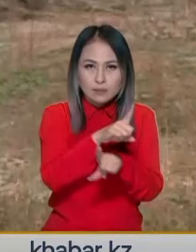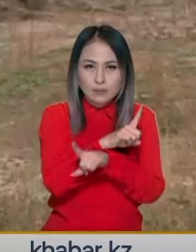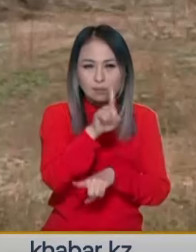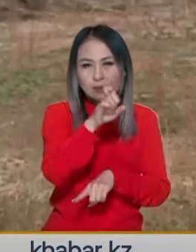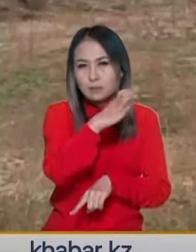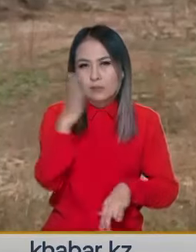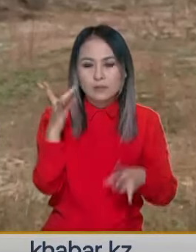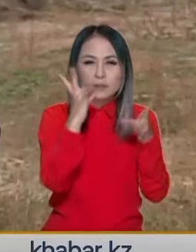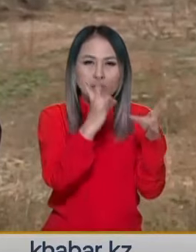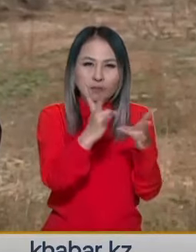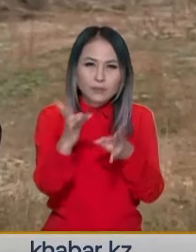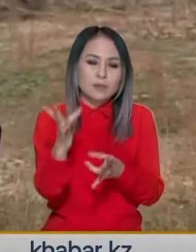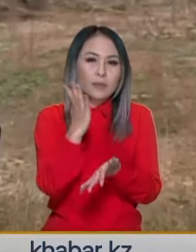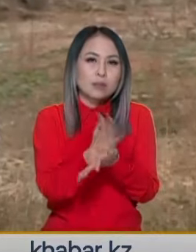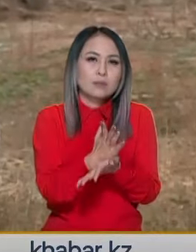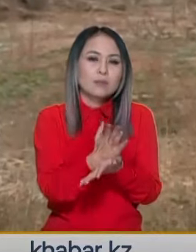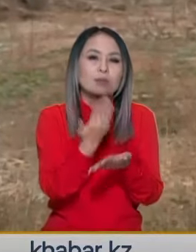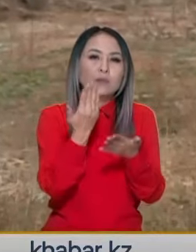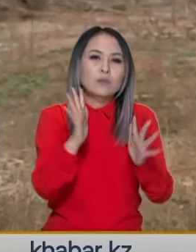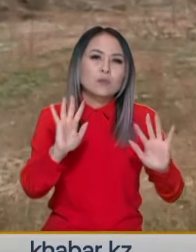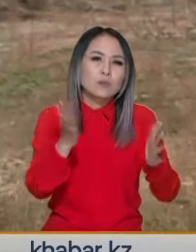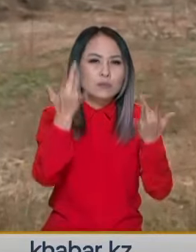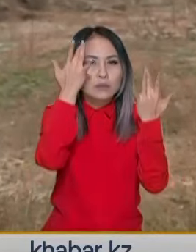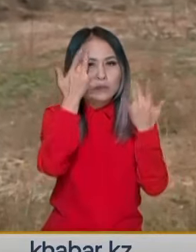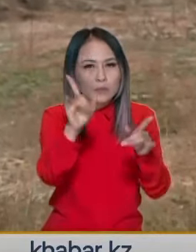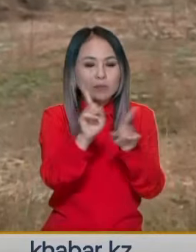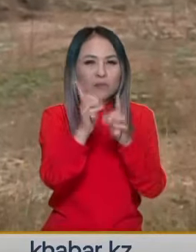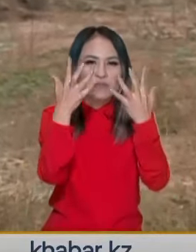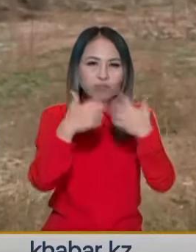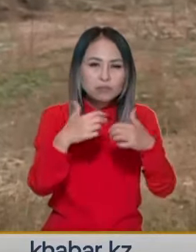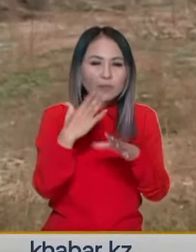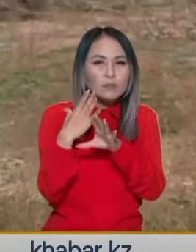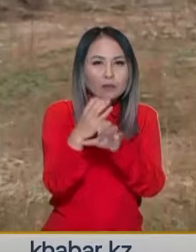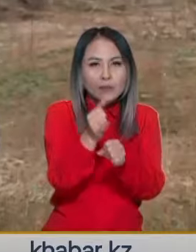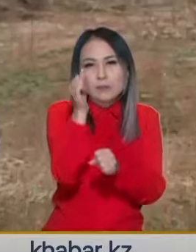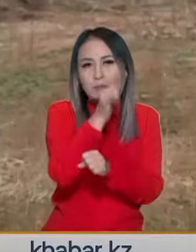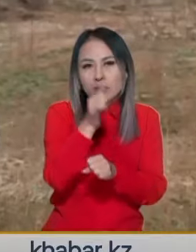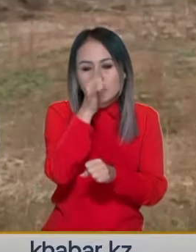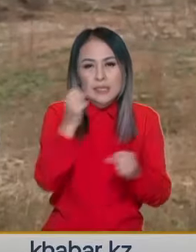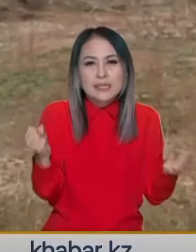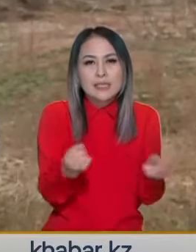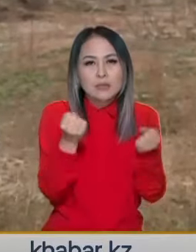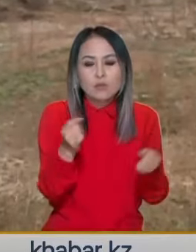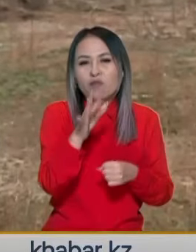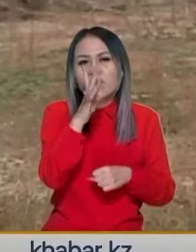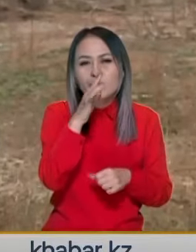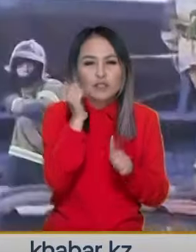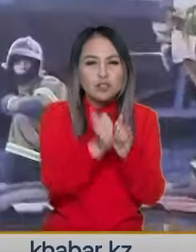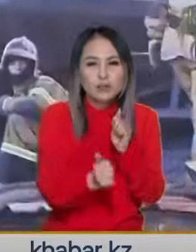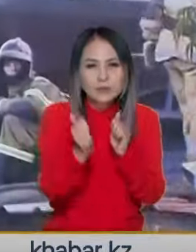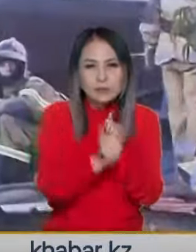адам түрлі деңгейдегі жарақат алған. Оқыс оқиғалардың саны өкінішке қарай азаяр емес, қыс мезгілінде тіпті жиілеп